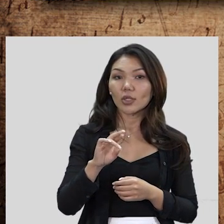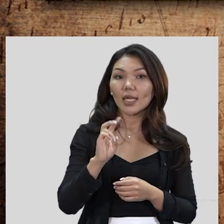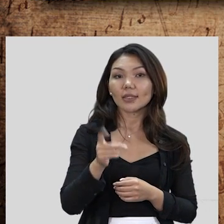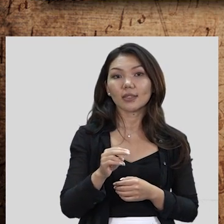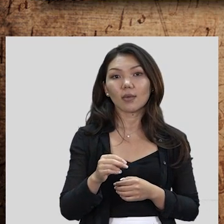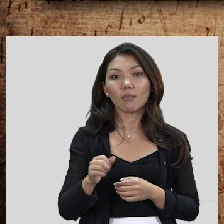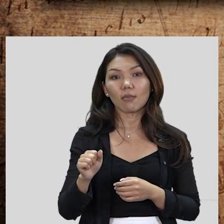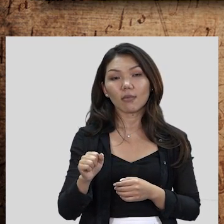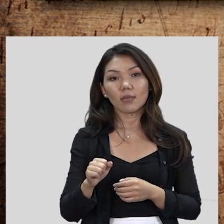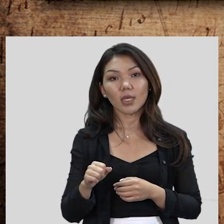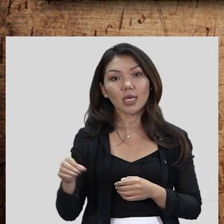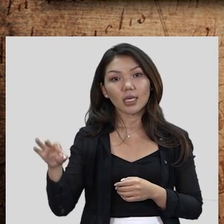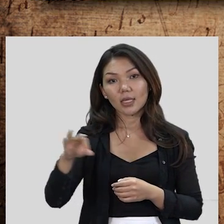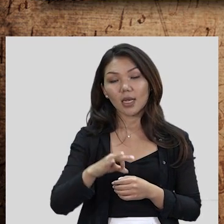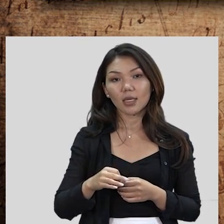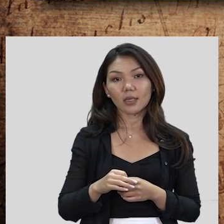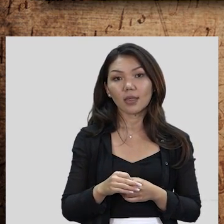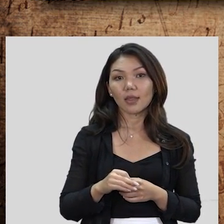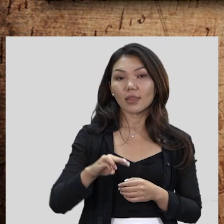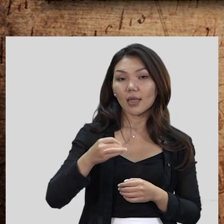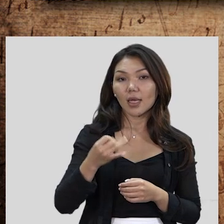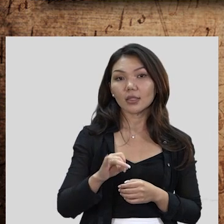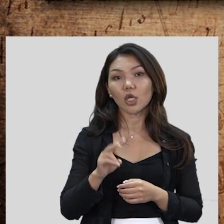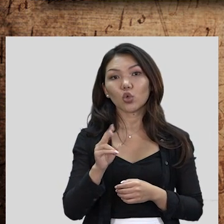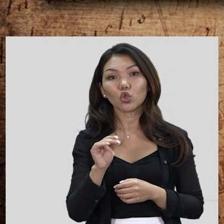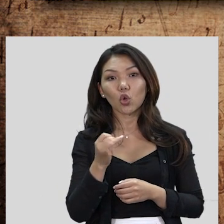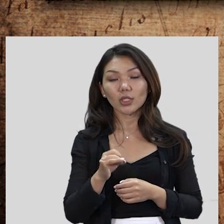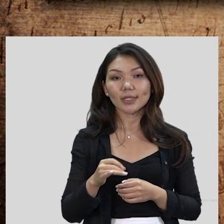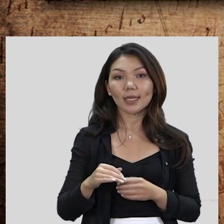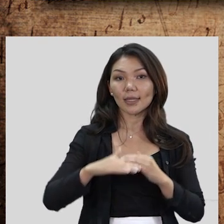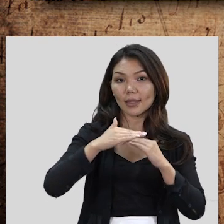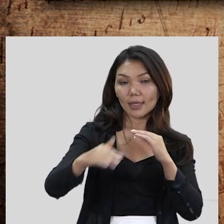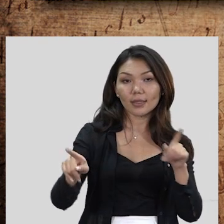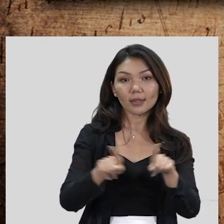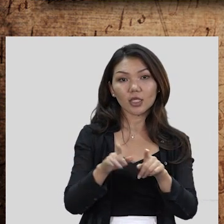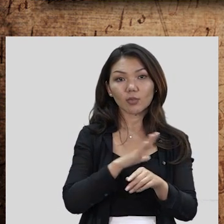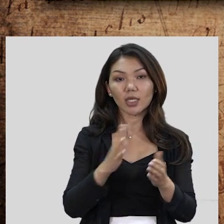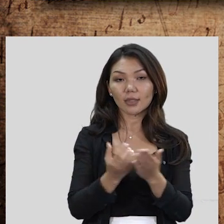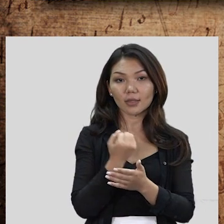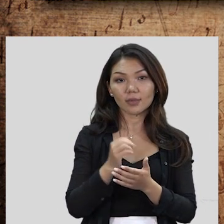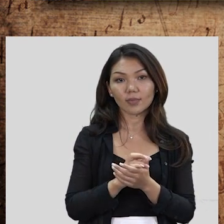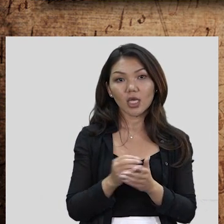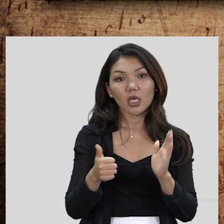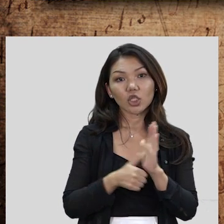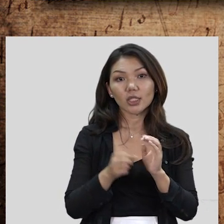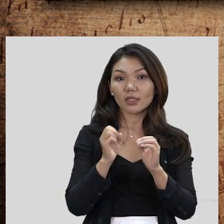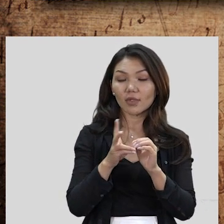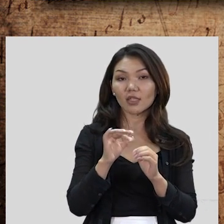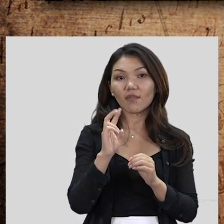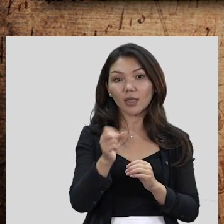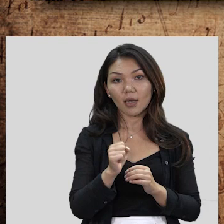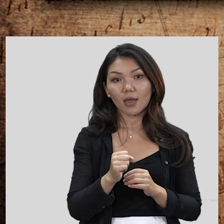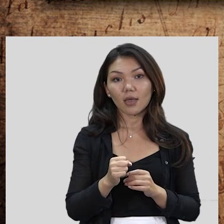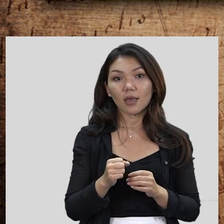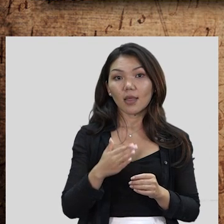таласской качковской долинах кыргызстана эти надписи высвеченные на камнях примерно 6 и 12 века нашей